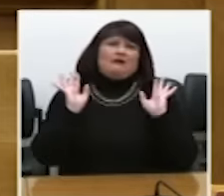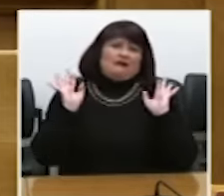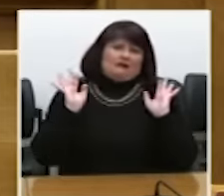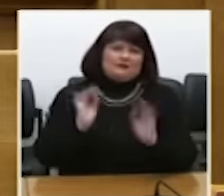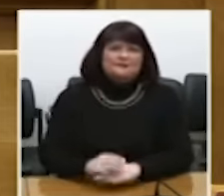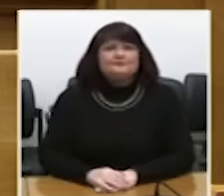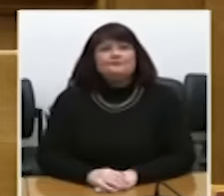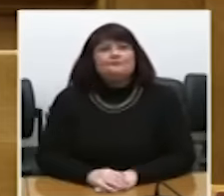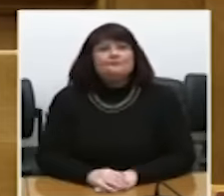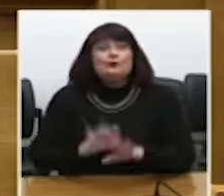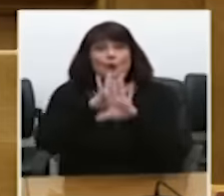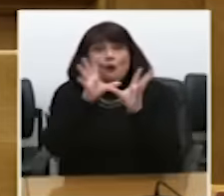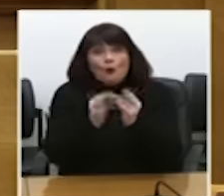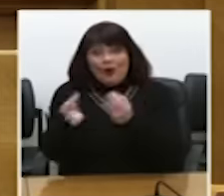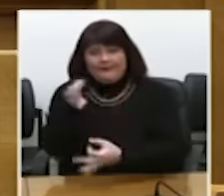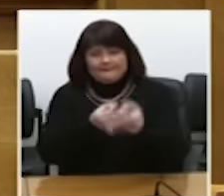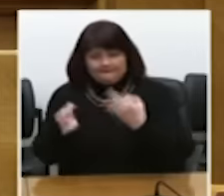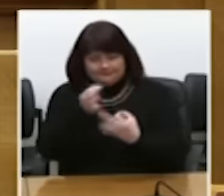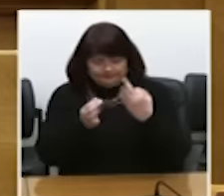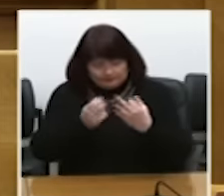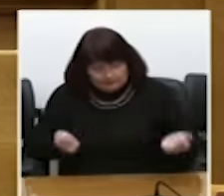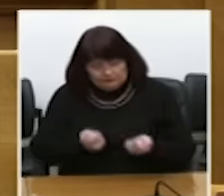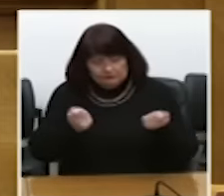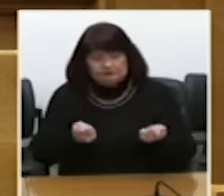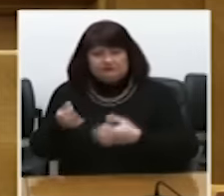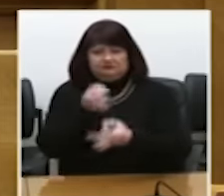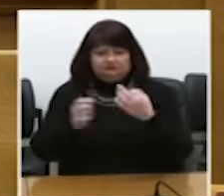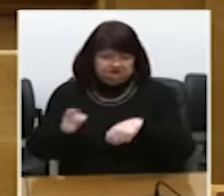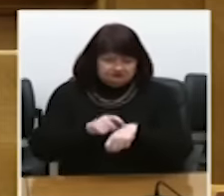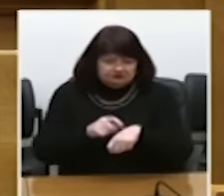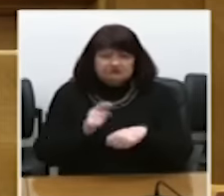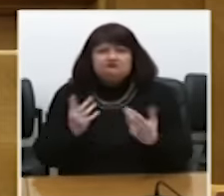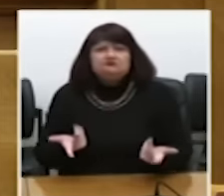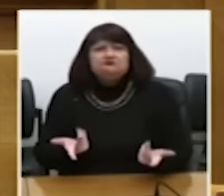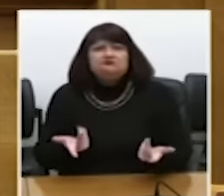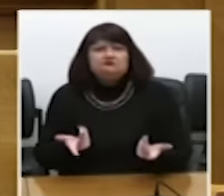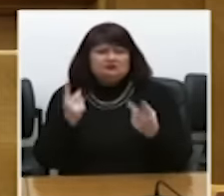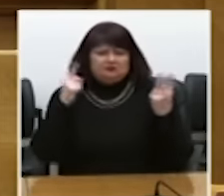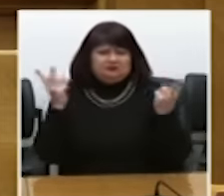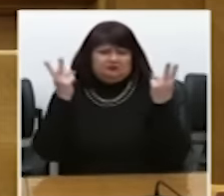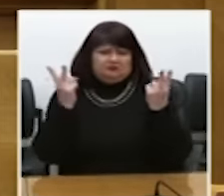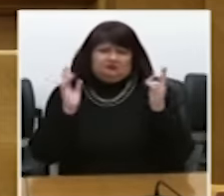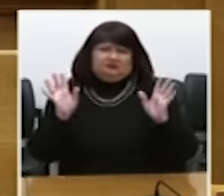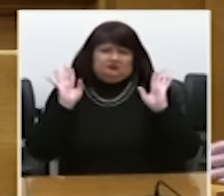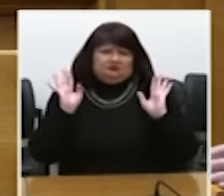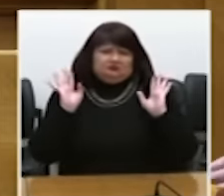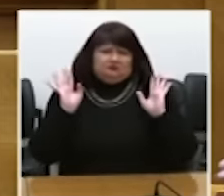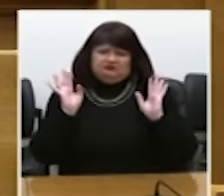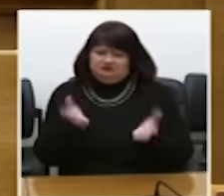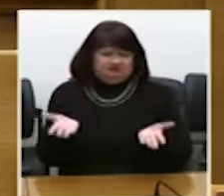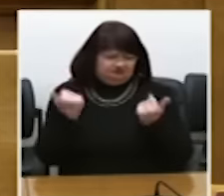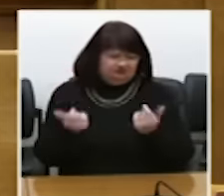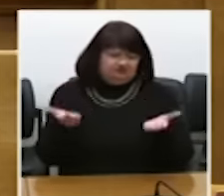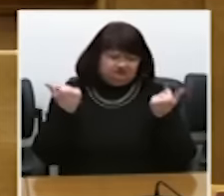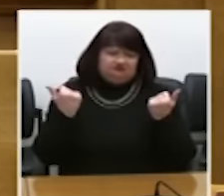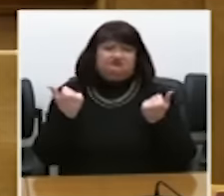τα επιχειρήματα που έχετε χρησιμοποιήσει μέχρι τώρα είναι στον αέρα, καταρρύπτονται χωρίς ιδιαίτερο